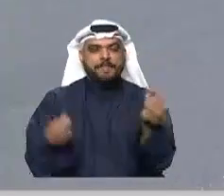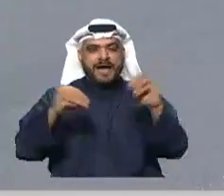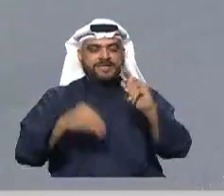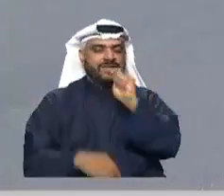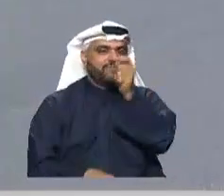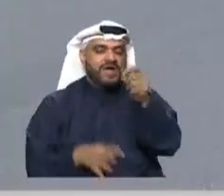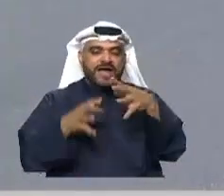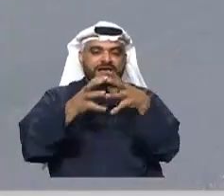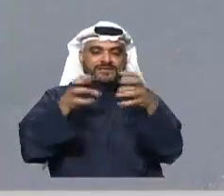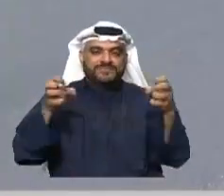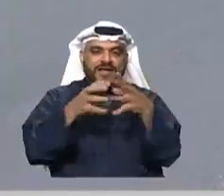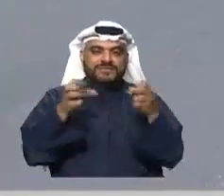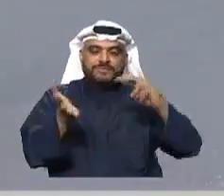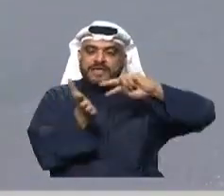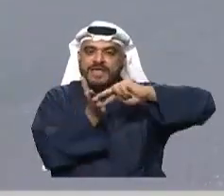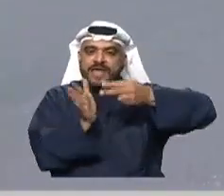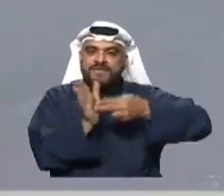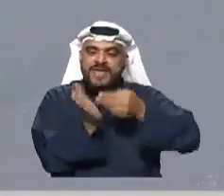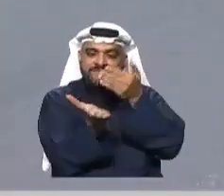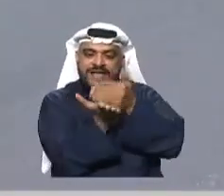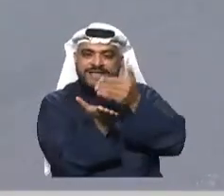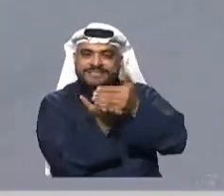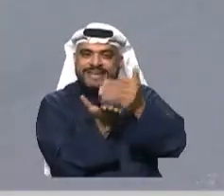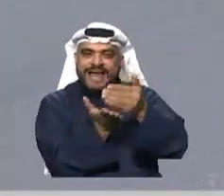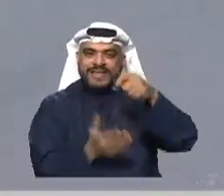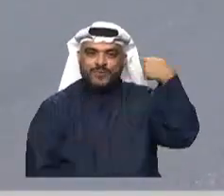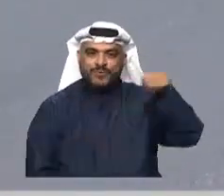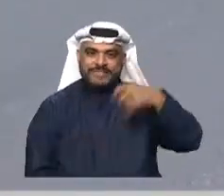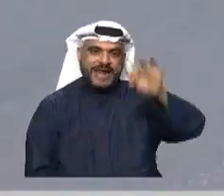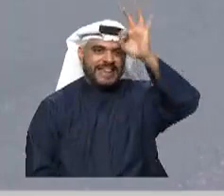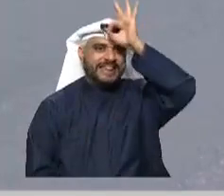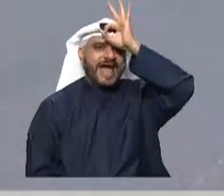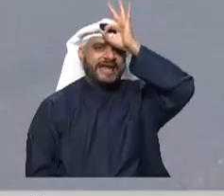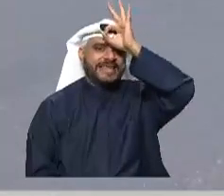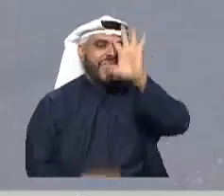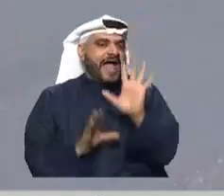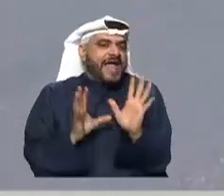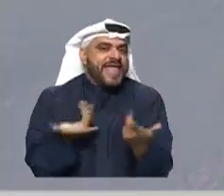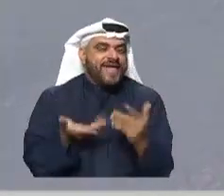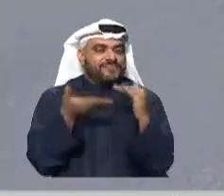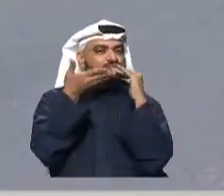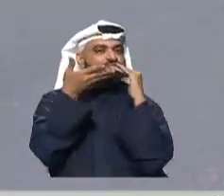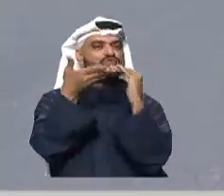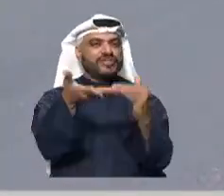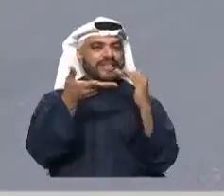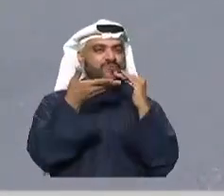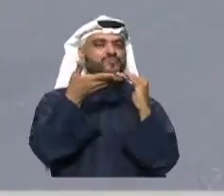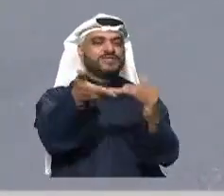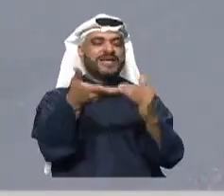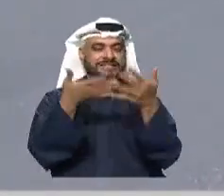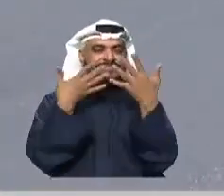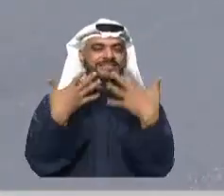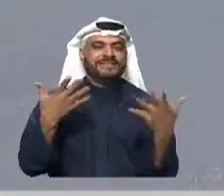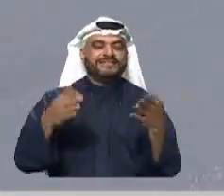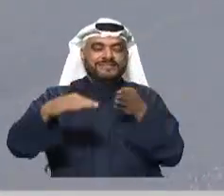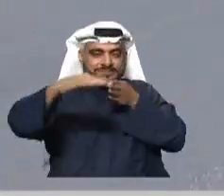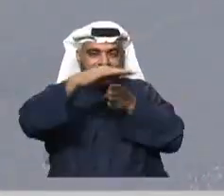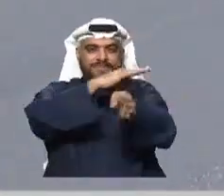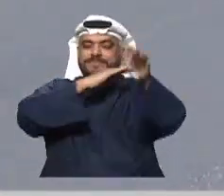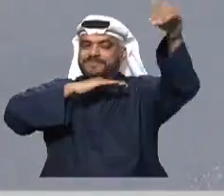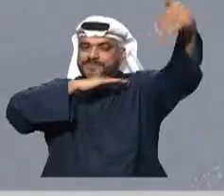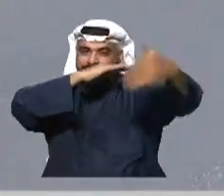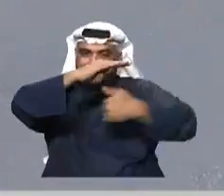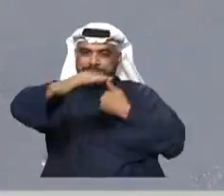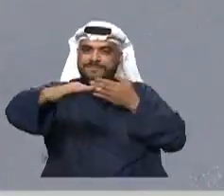على إجراءات وزارة الداخلية في منفذ العبدلي وتسهيلهم لدخول وخروج